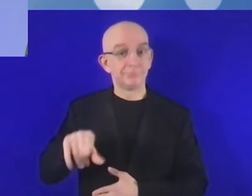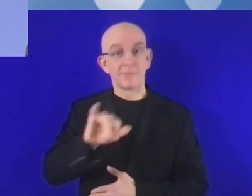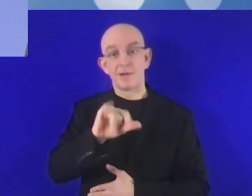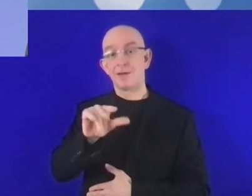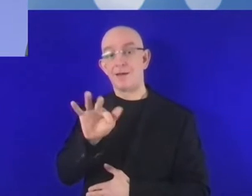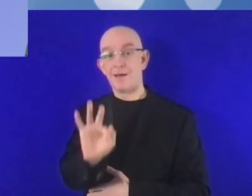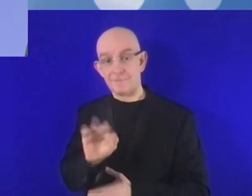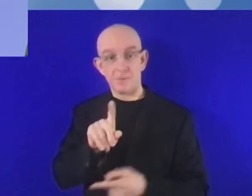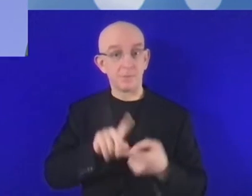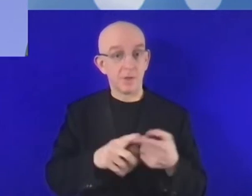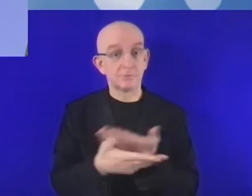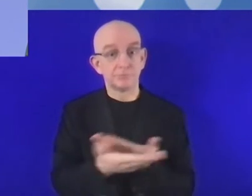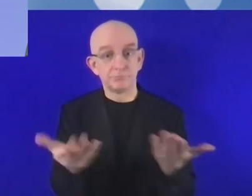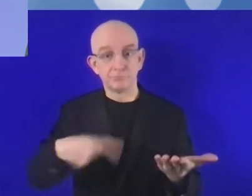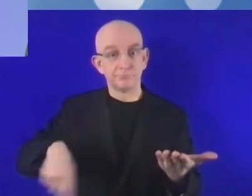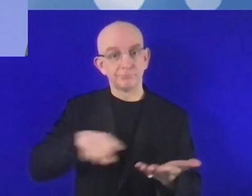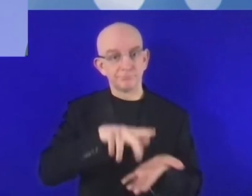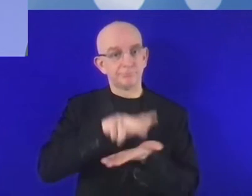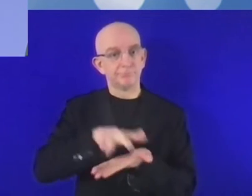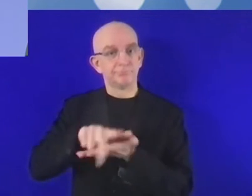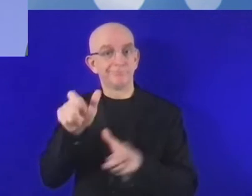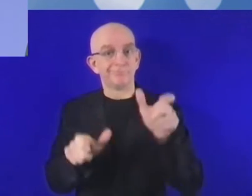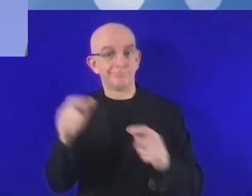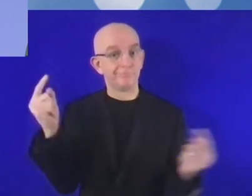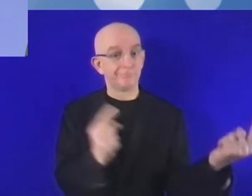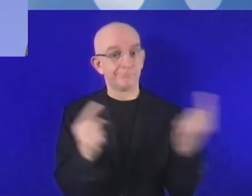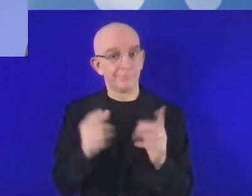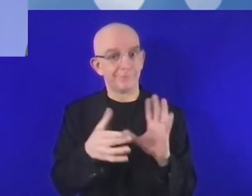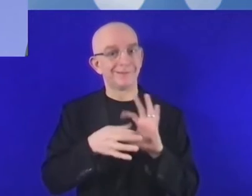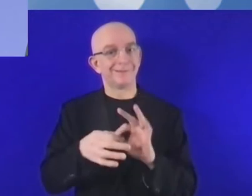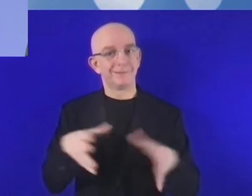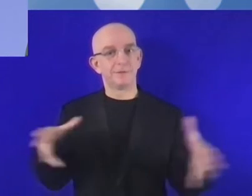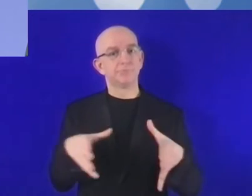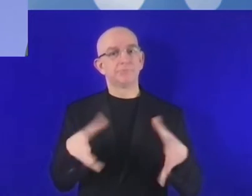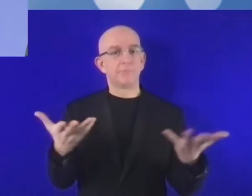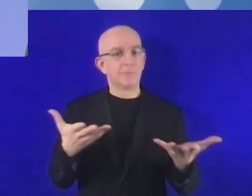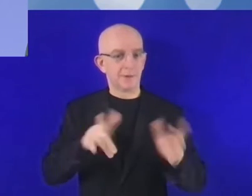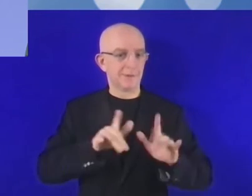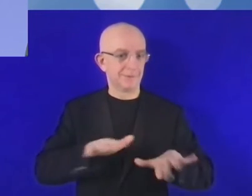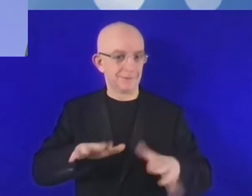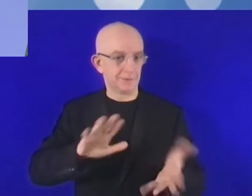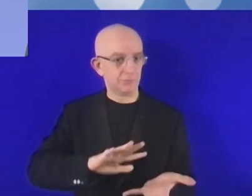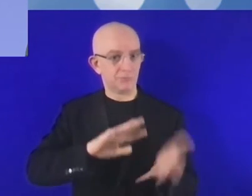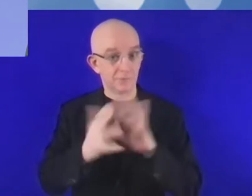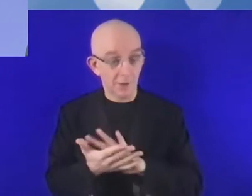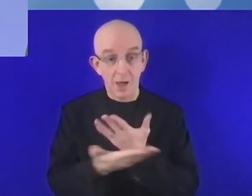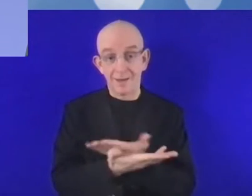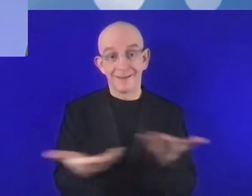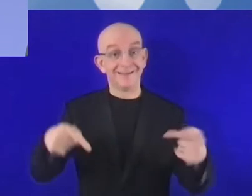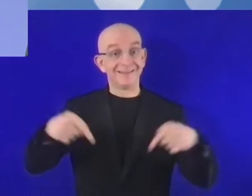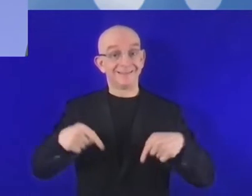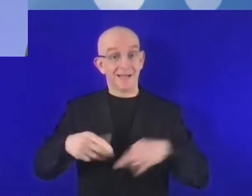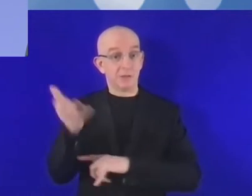нами лидеры цифровизации, лица, принимающие решения. И сегодня у нас будет